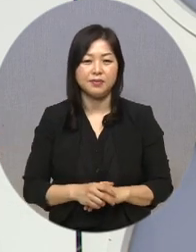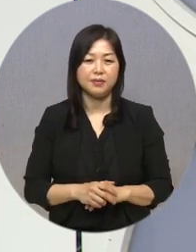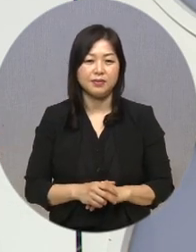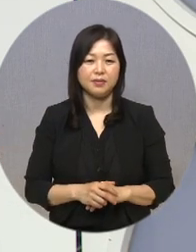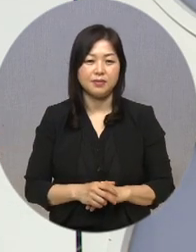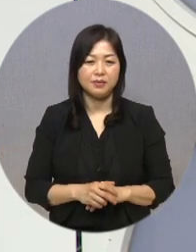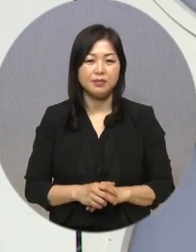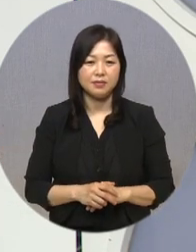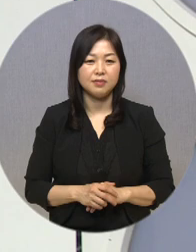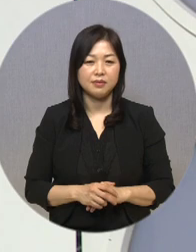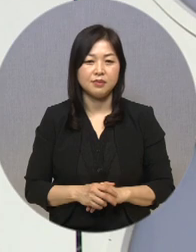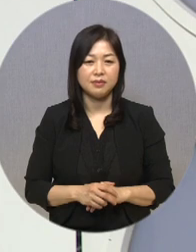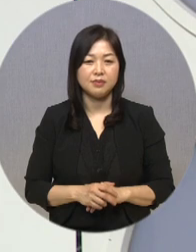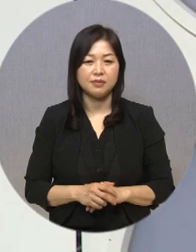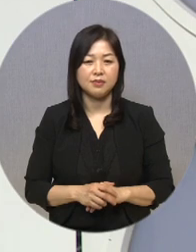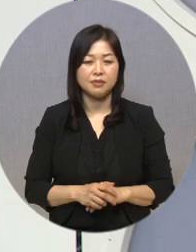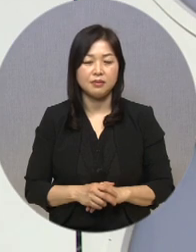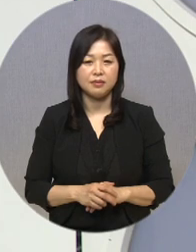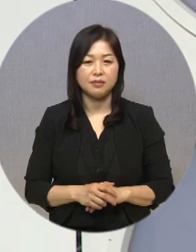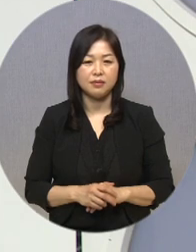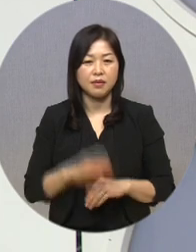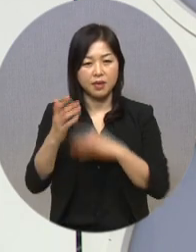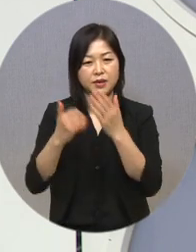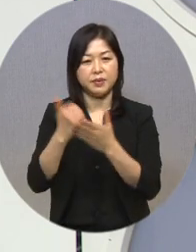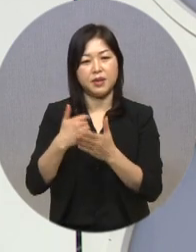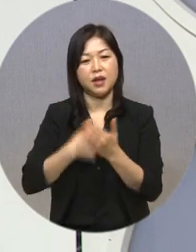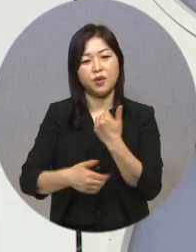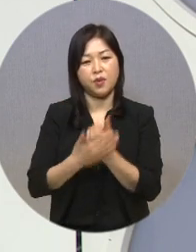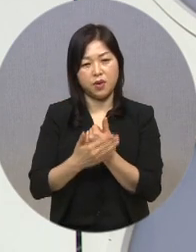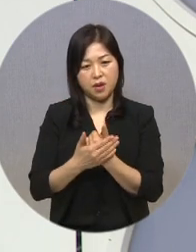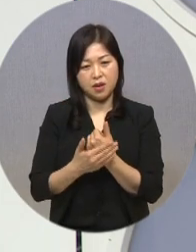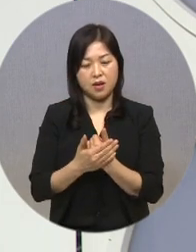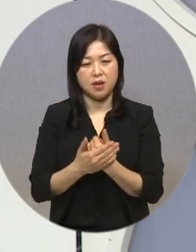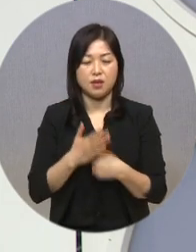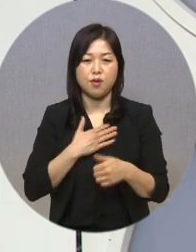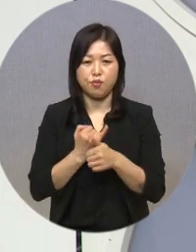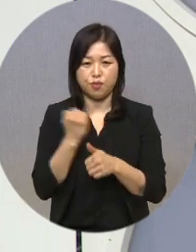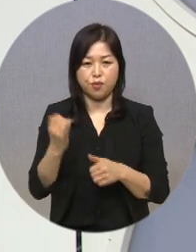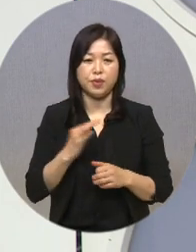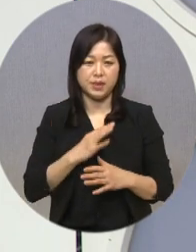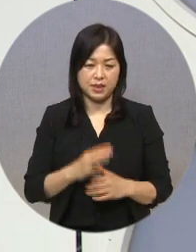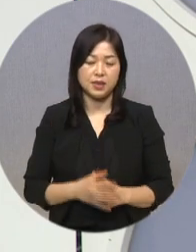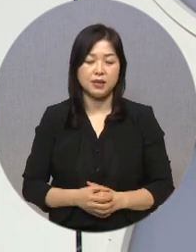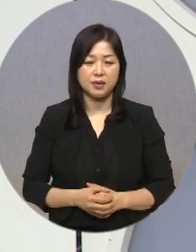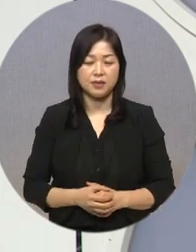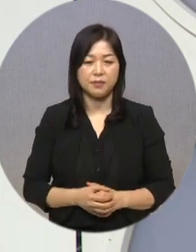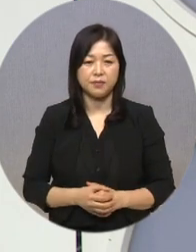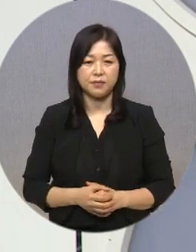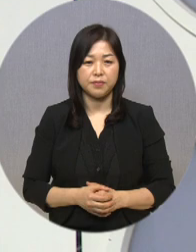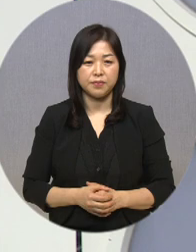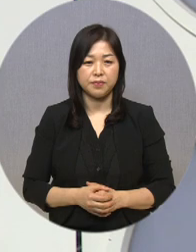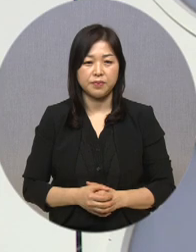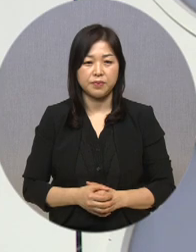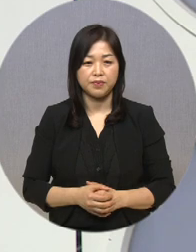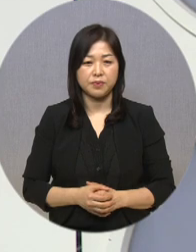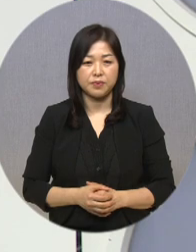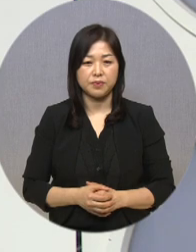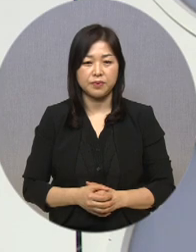야 이게 하나님이 날 도와서 우리 저도 놀랬죠. 네.